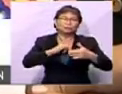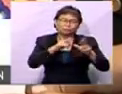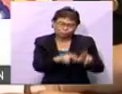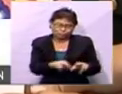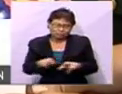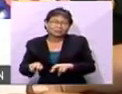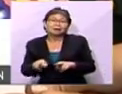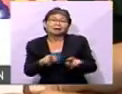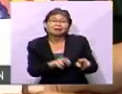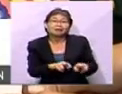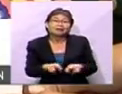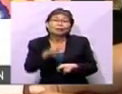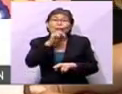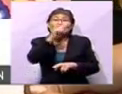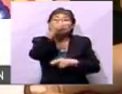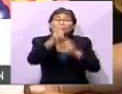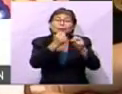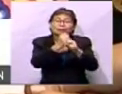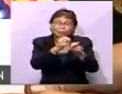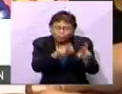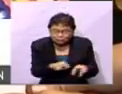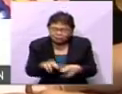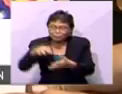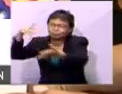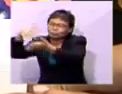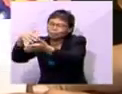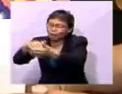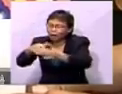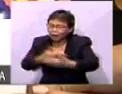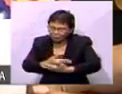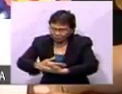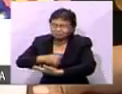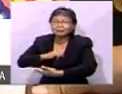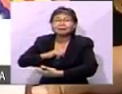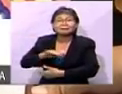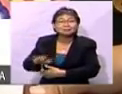merancang pembelajaran mereka dari masa ke sekarang.